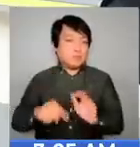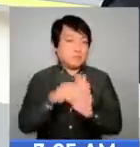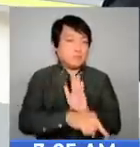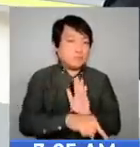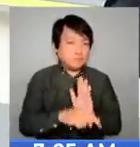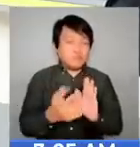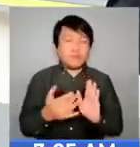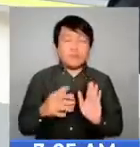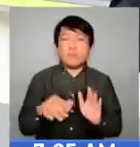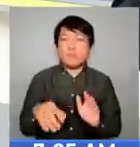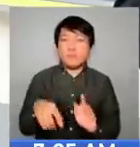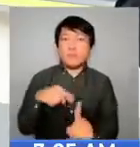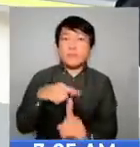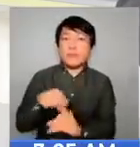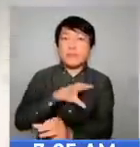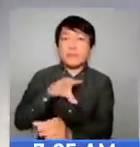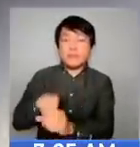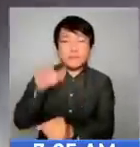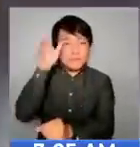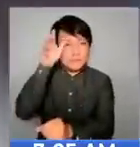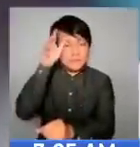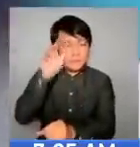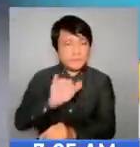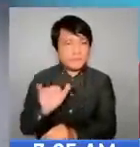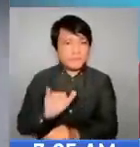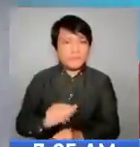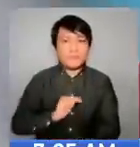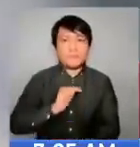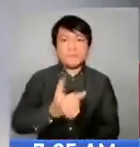balita si Emil Sumangil.